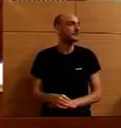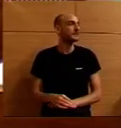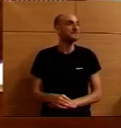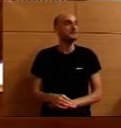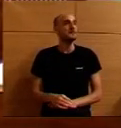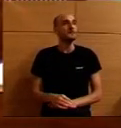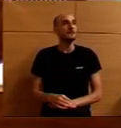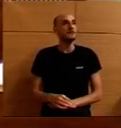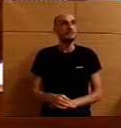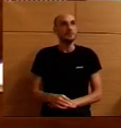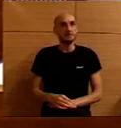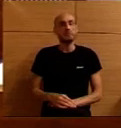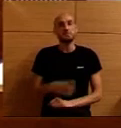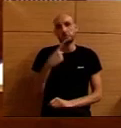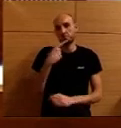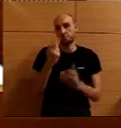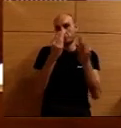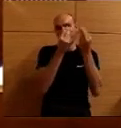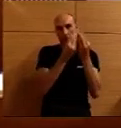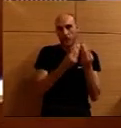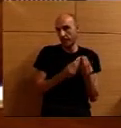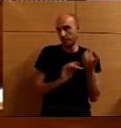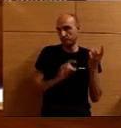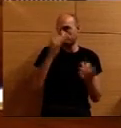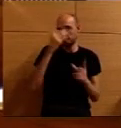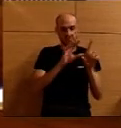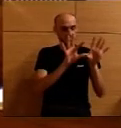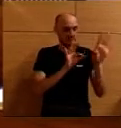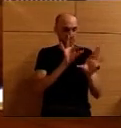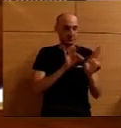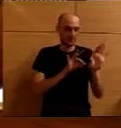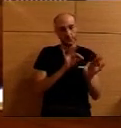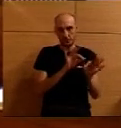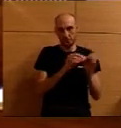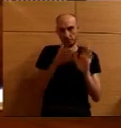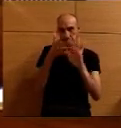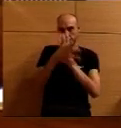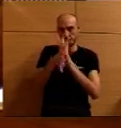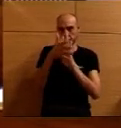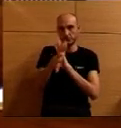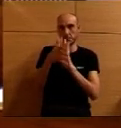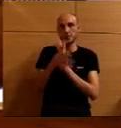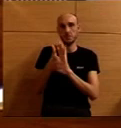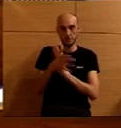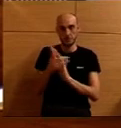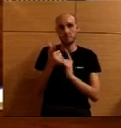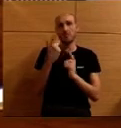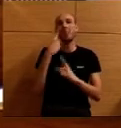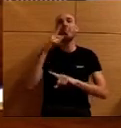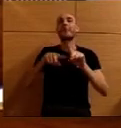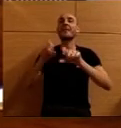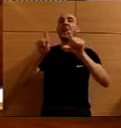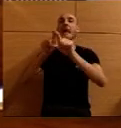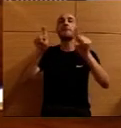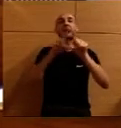a dir unes xifres, no?, de forma aleatòria atenent al que paguen distintes